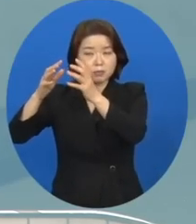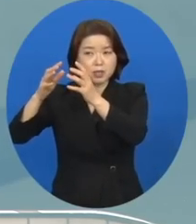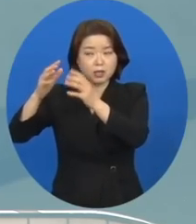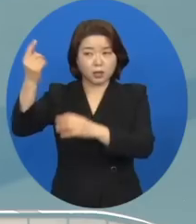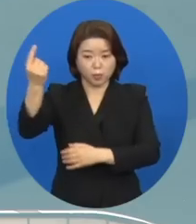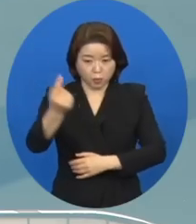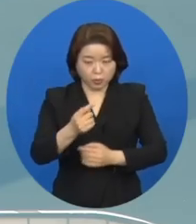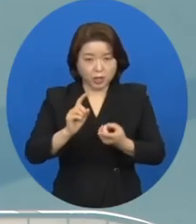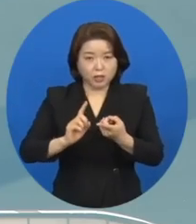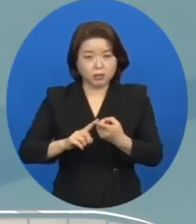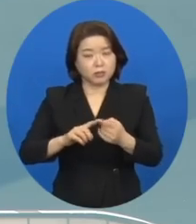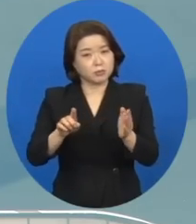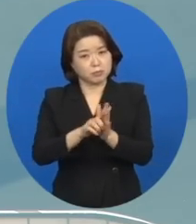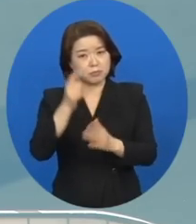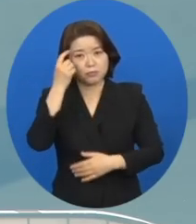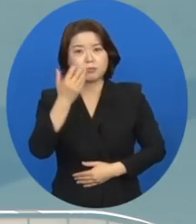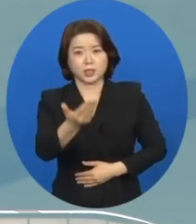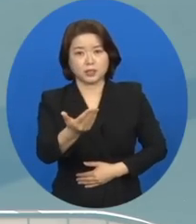것을 믿으십니까?